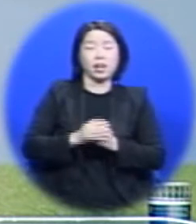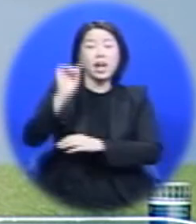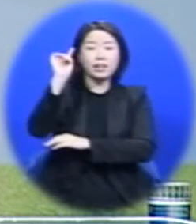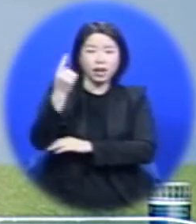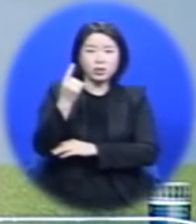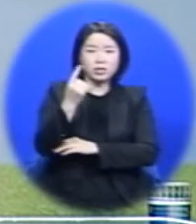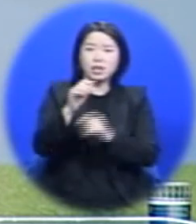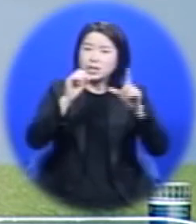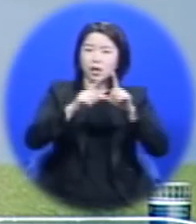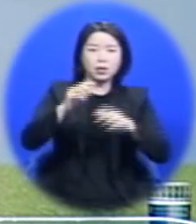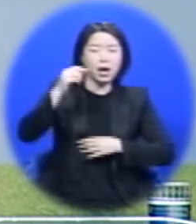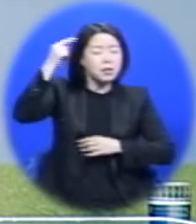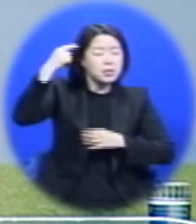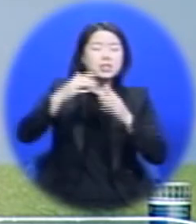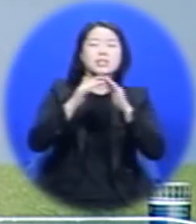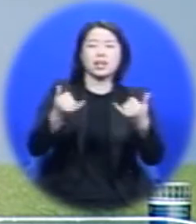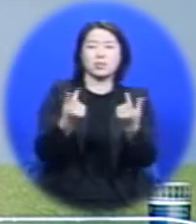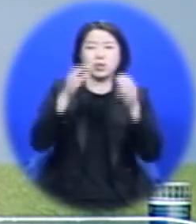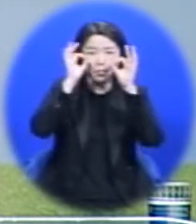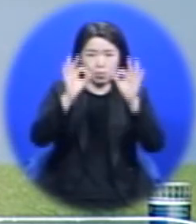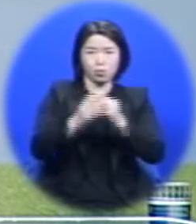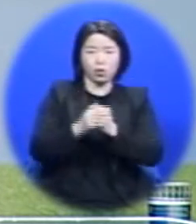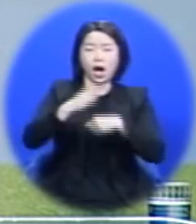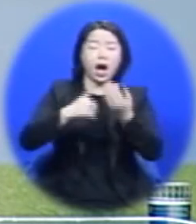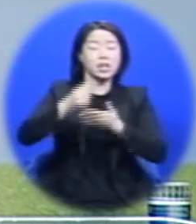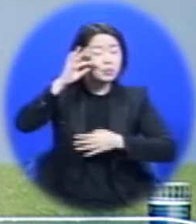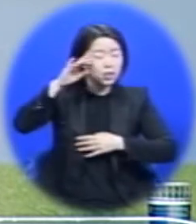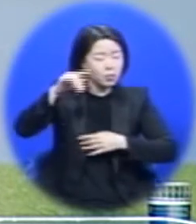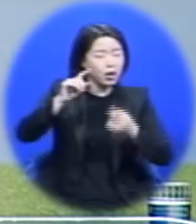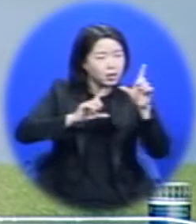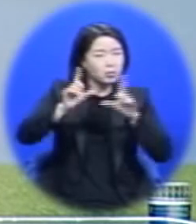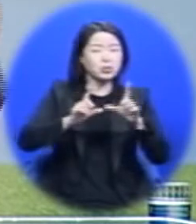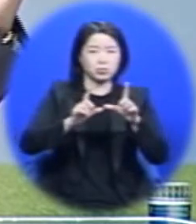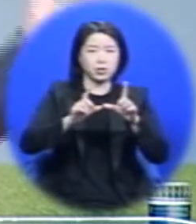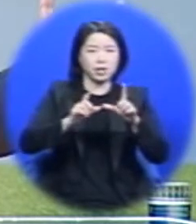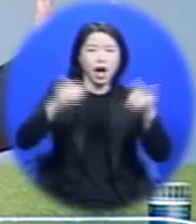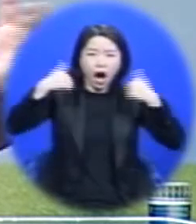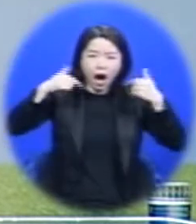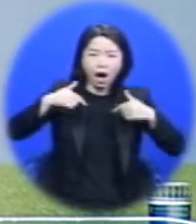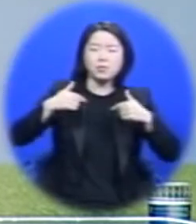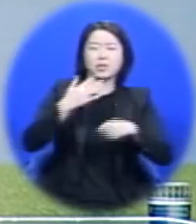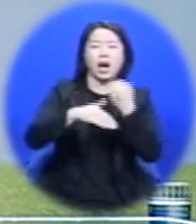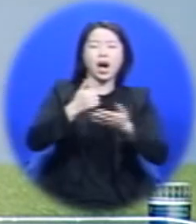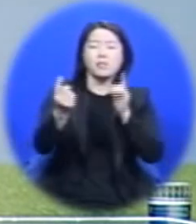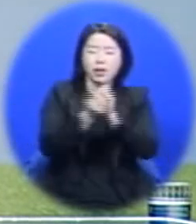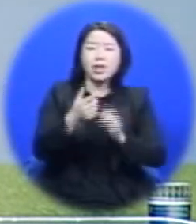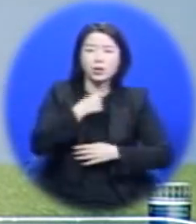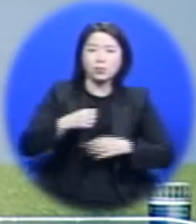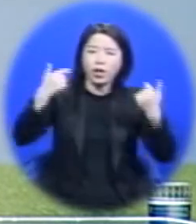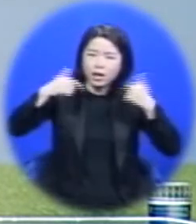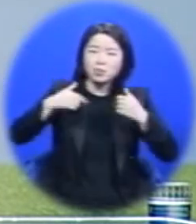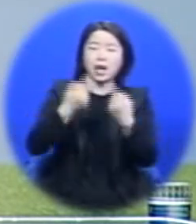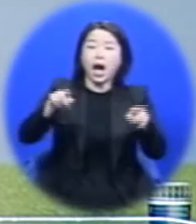다윗은요 거의 미친 사람처럼 보였어요. 하나님을 사모함이, 하나님 날마다 만나고 싶어요. 하나님